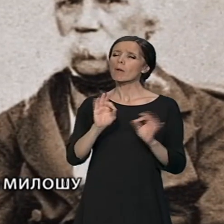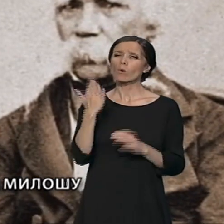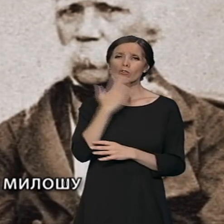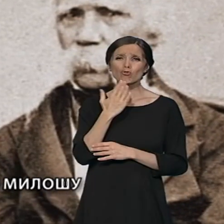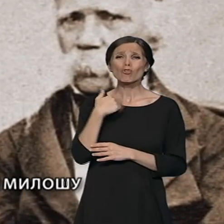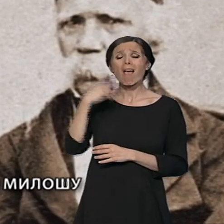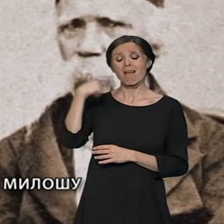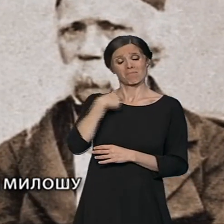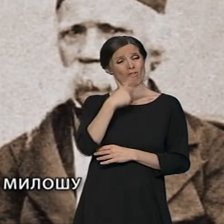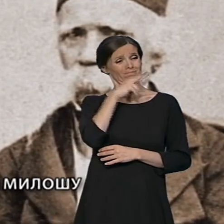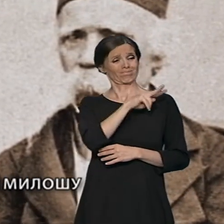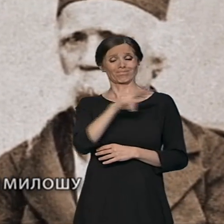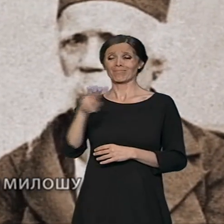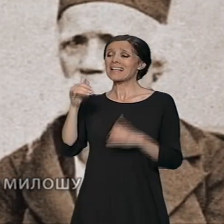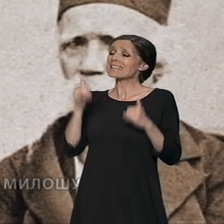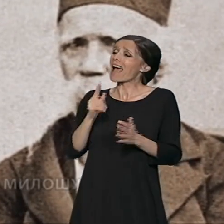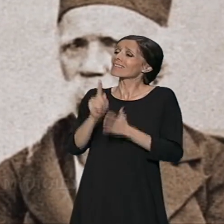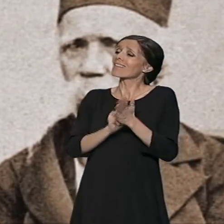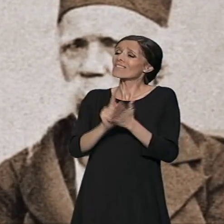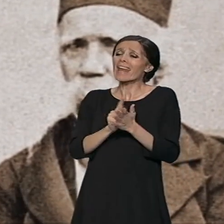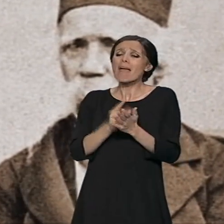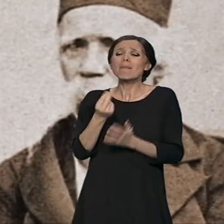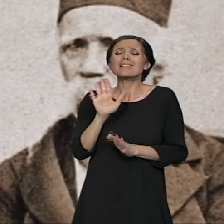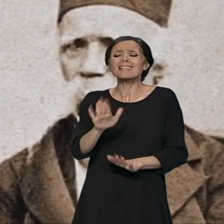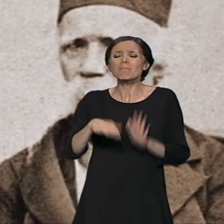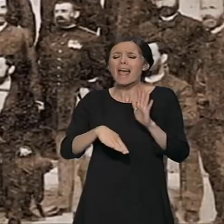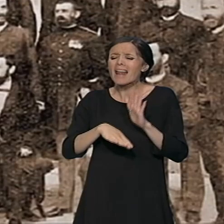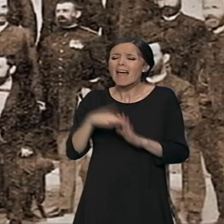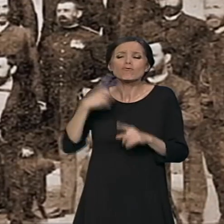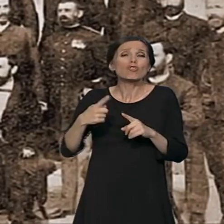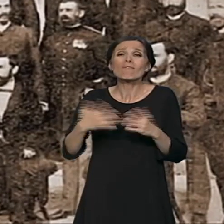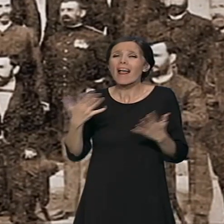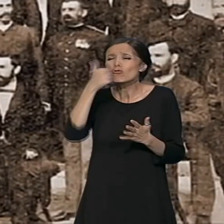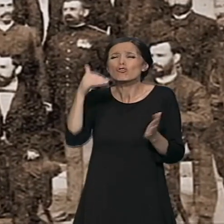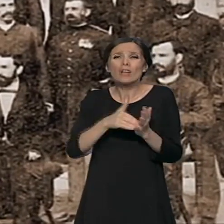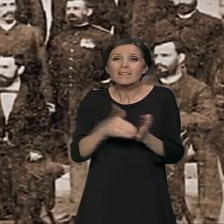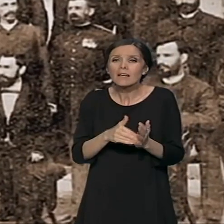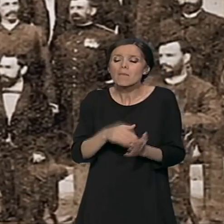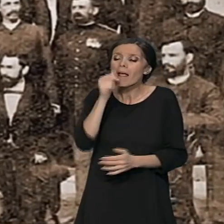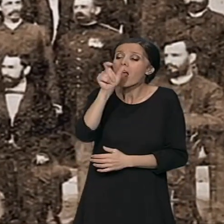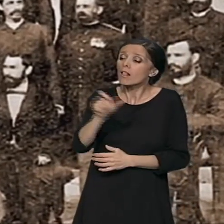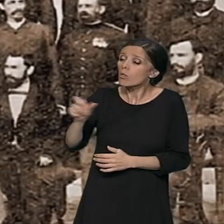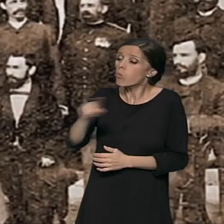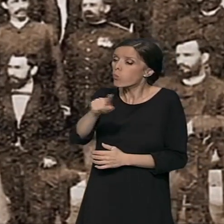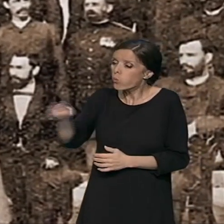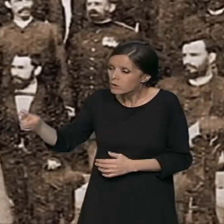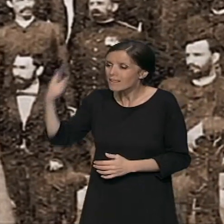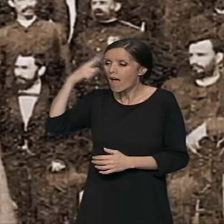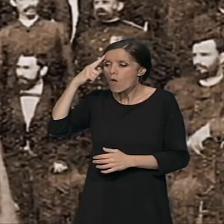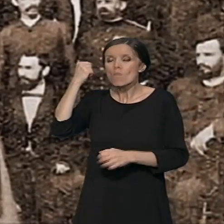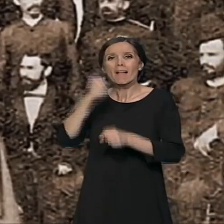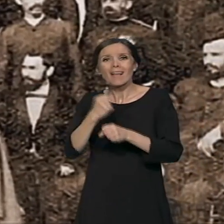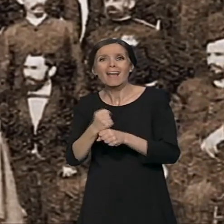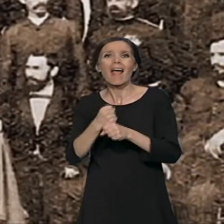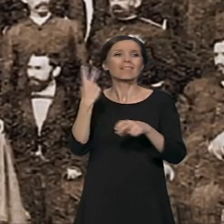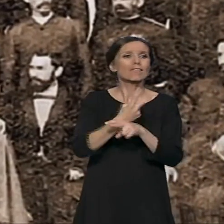veći nedostatak, ni veću nuždu i potrebu, nego u ljudima sposobnim za narodne službe.